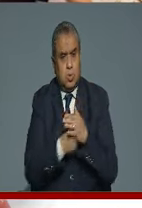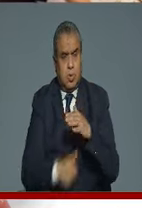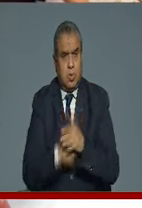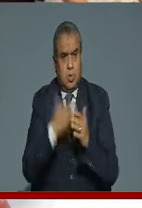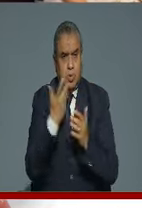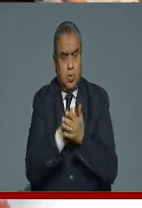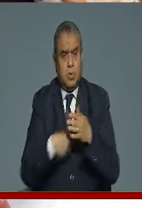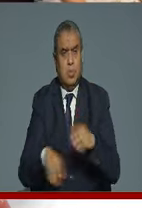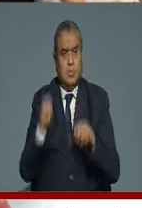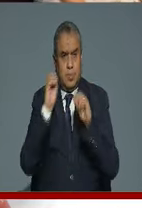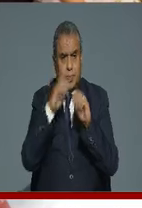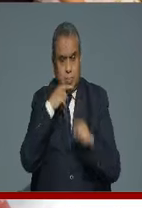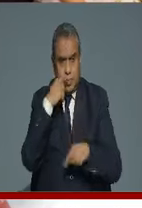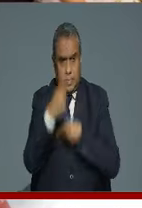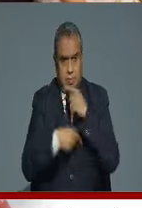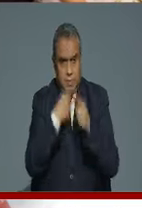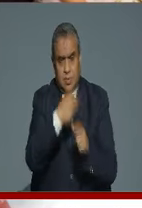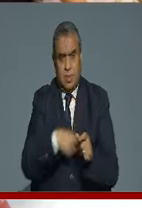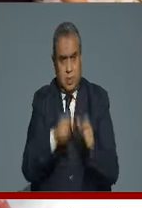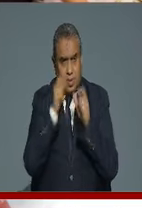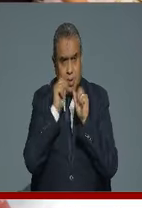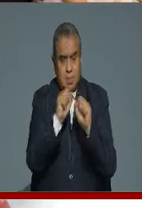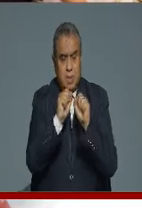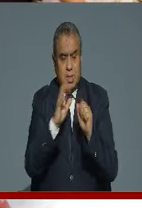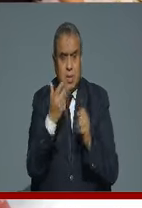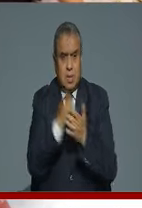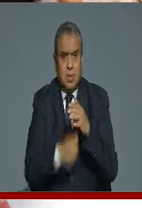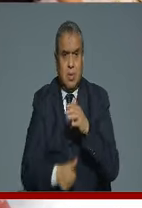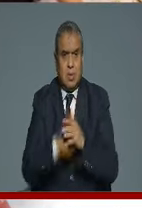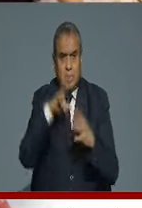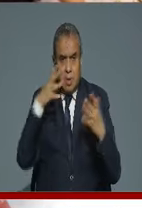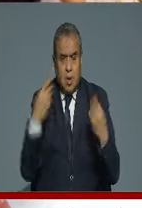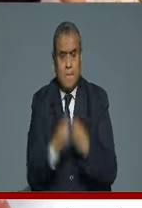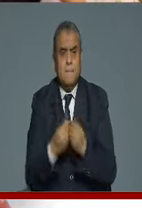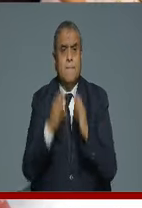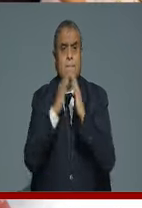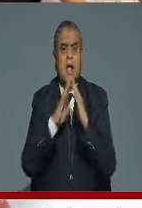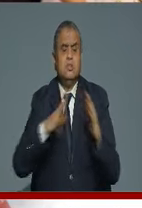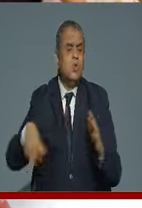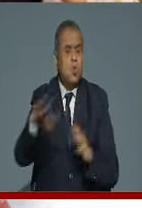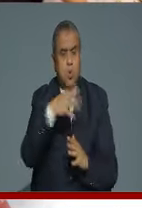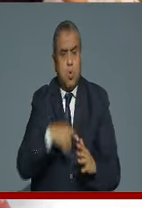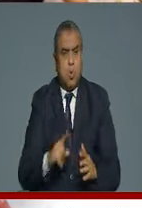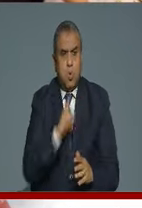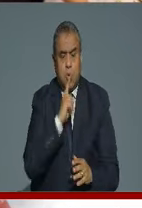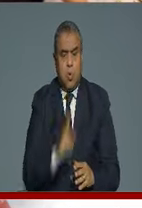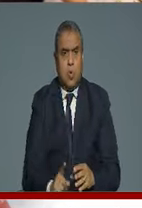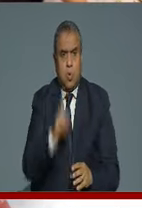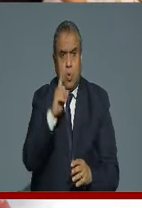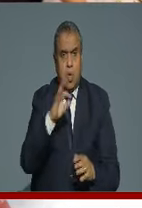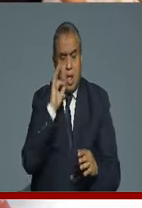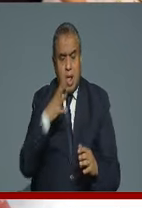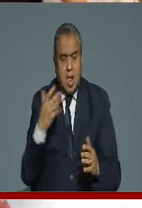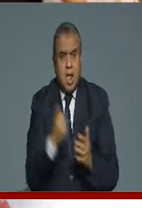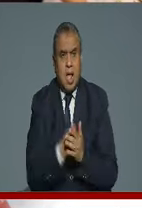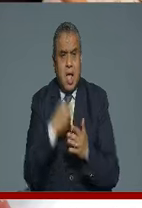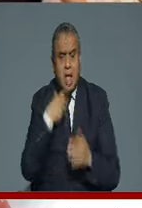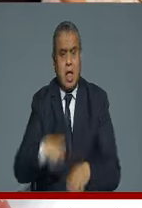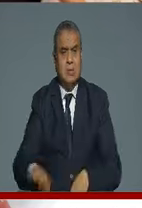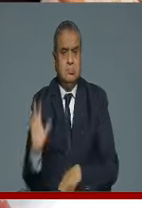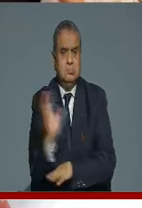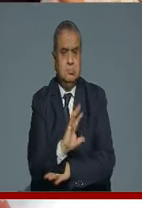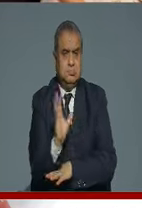أقول لكم ان انا حرصت جدا، مش انا بس، انا وكل المصريين، على ان احنا نخفف